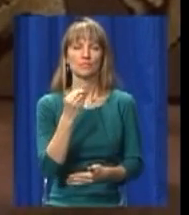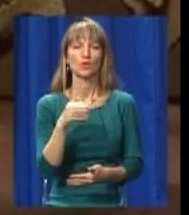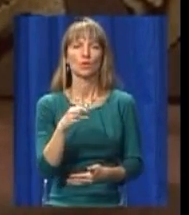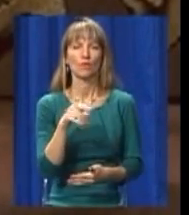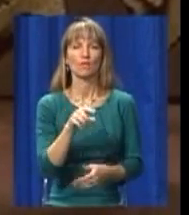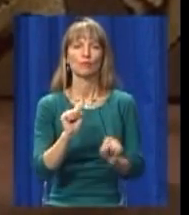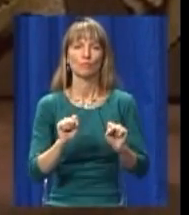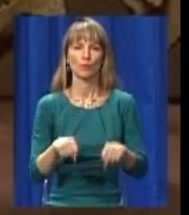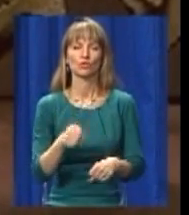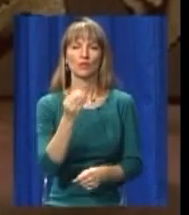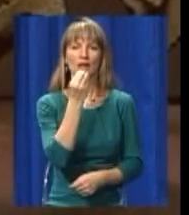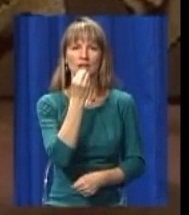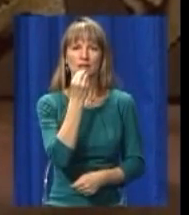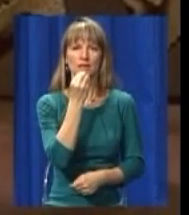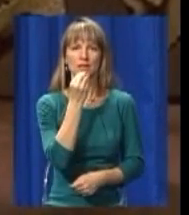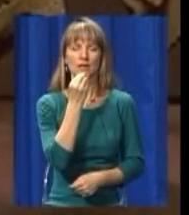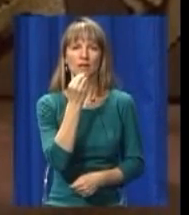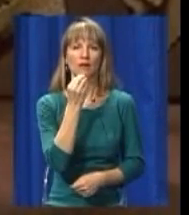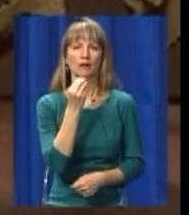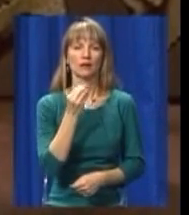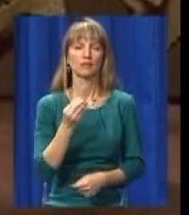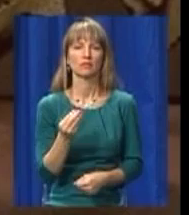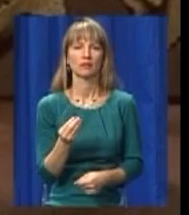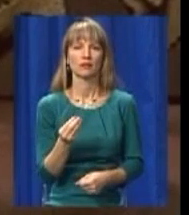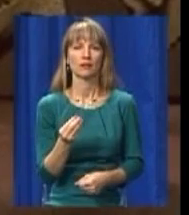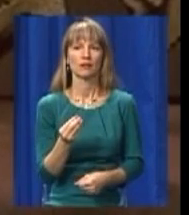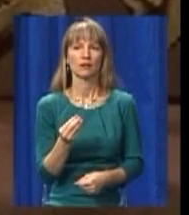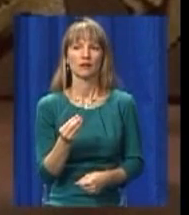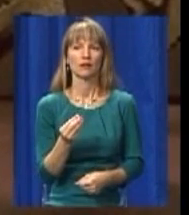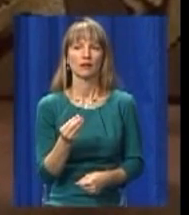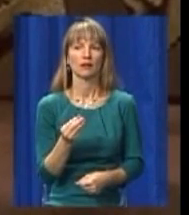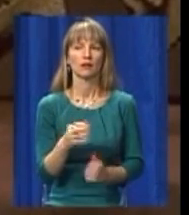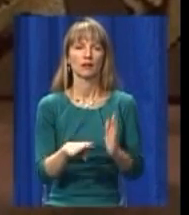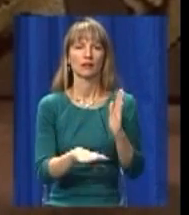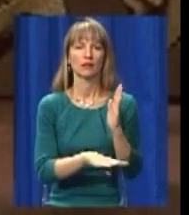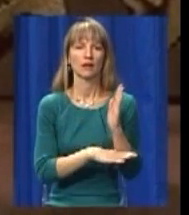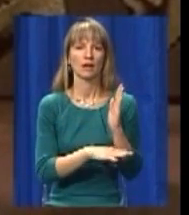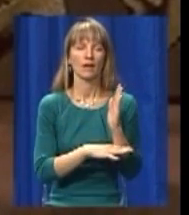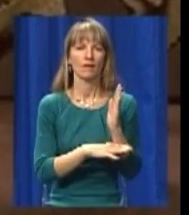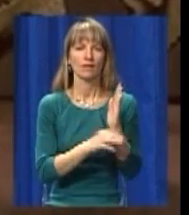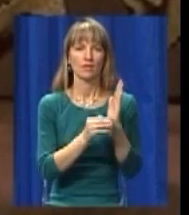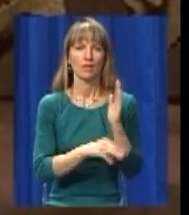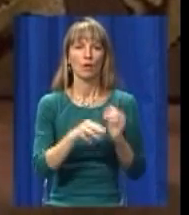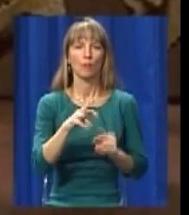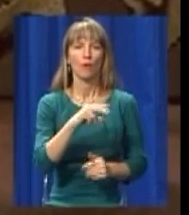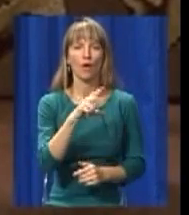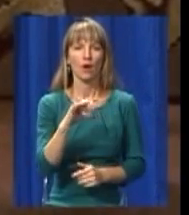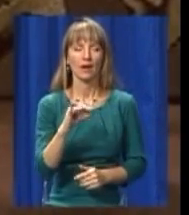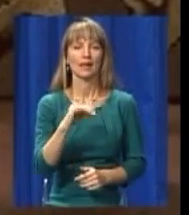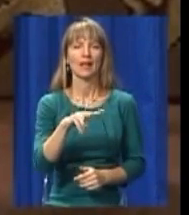то він може з'їсти навіть деревні нирки, мохи та